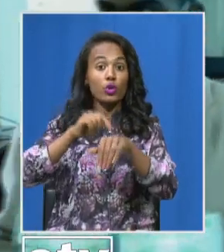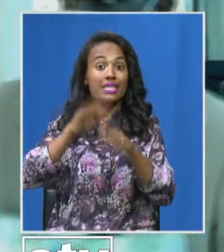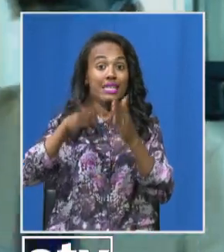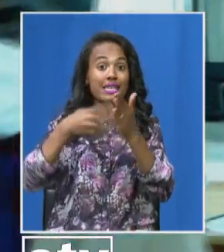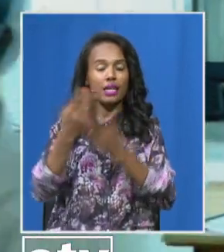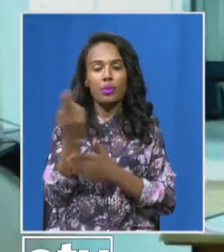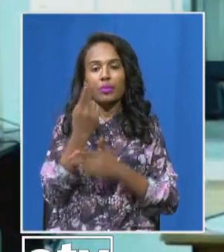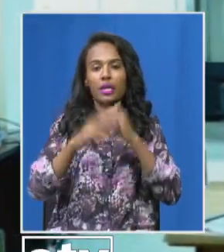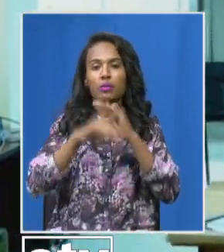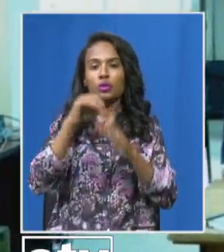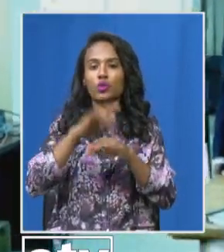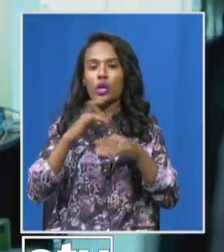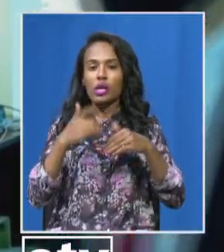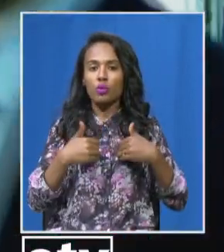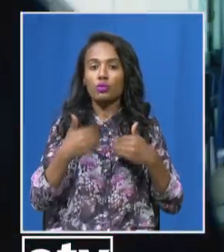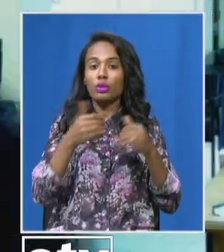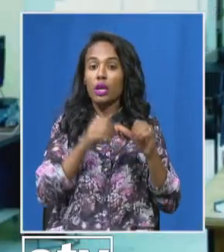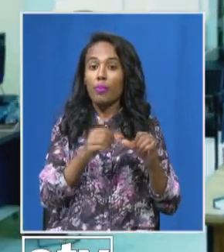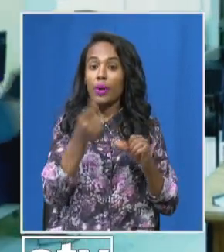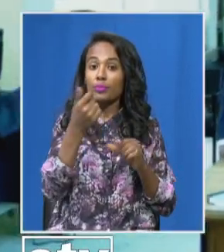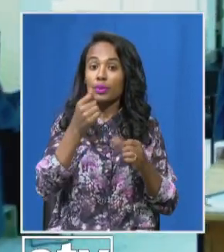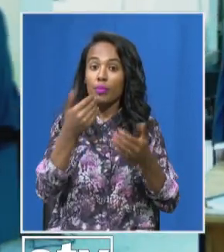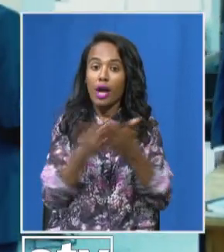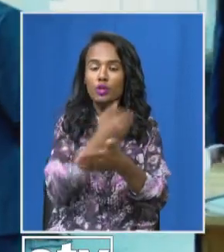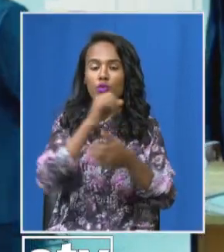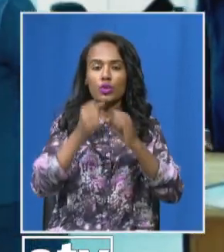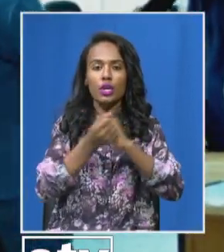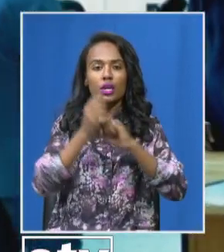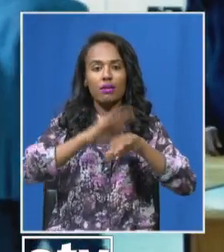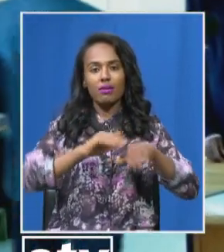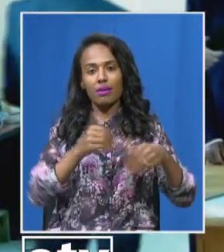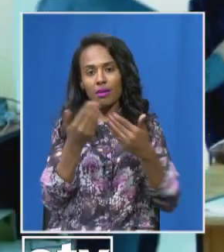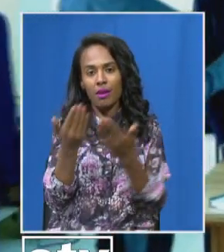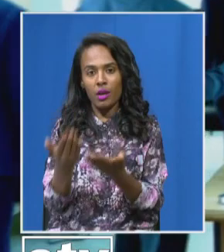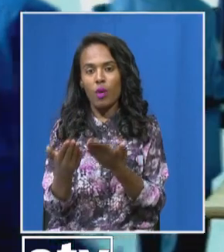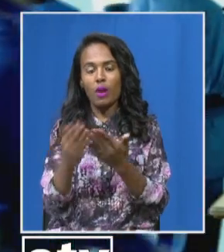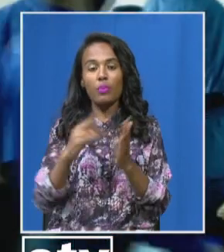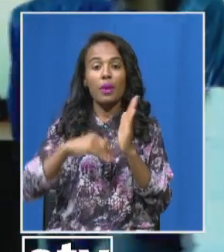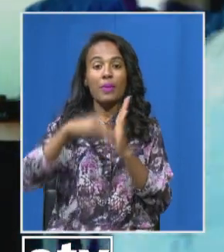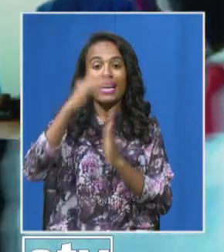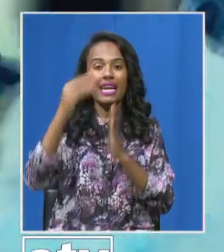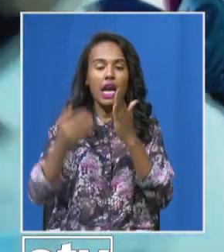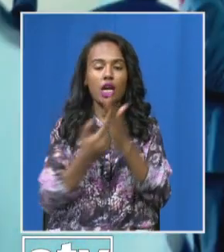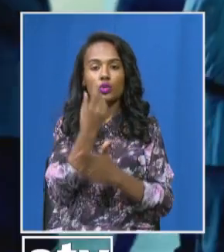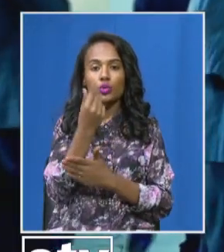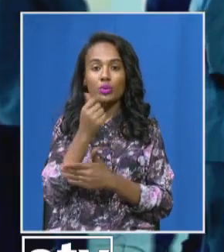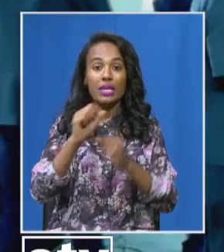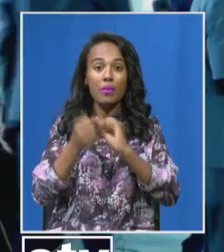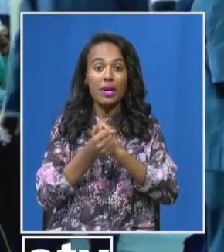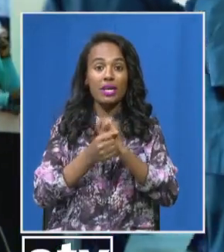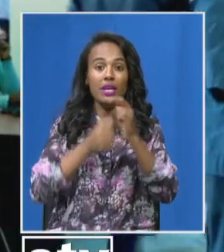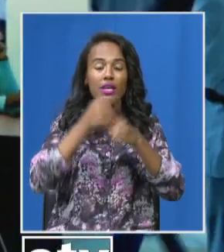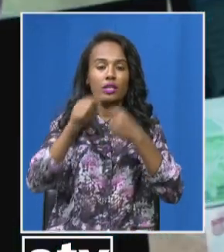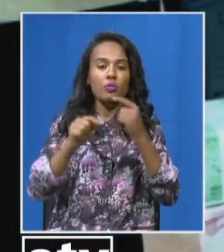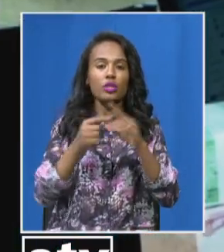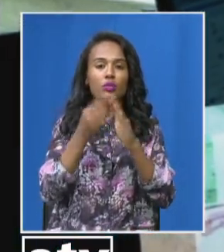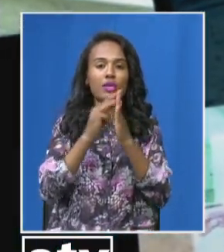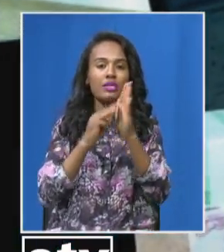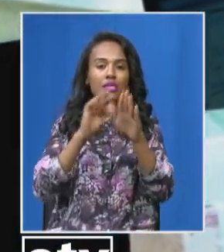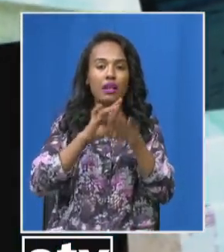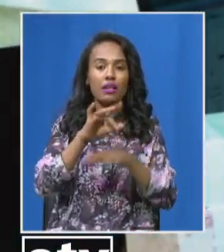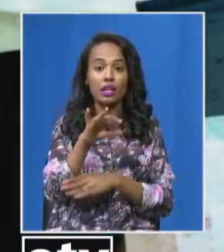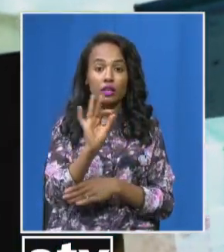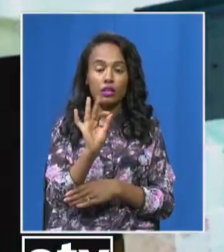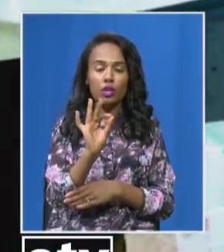በመጠቀም በእጁ ያለውን ነባር ብሮች በአዲሱ እንዲቀይርም ነው ጥሪ የቀረበው። በመቀለ ከተማ አዲሱ የብር ኖት የመቀየር ሂደት ማስጀመሪያ ስነ ስርዓት ላይ